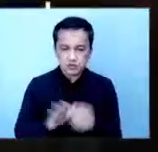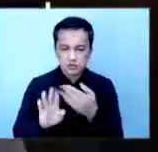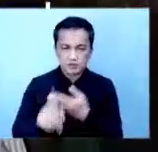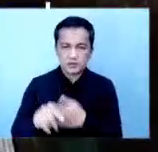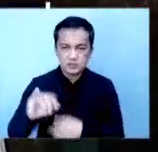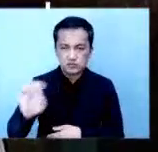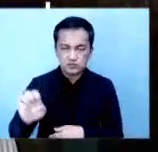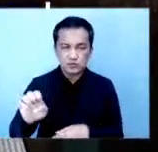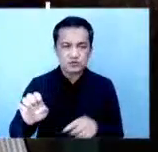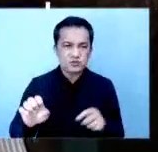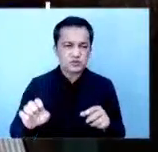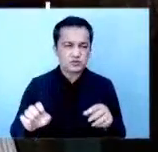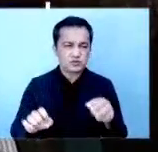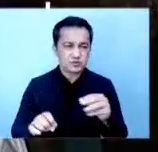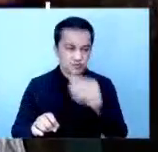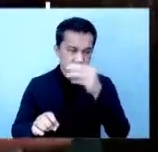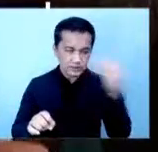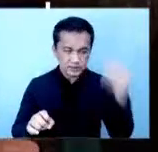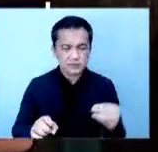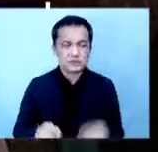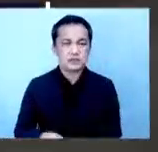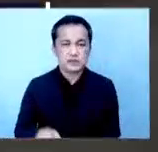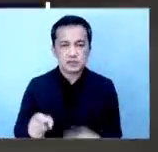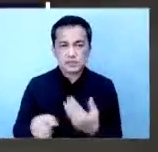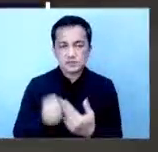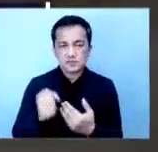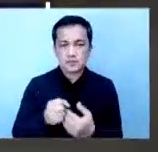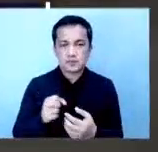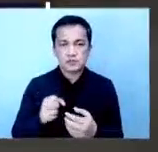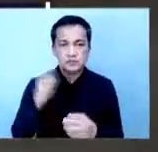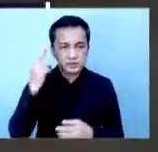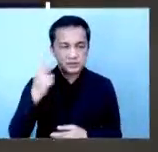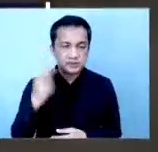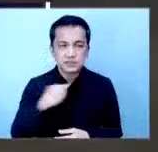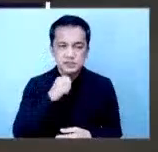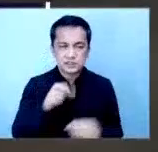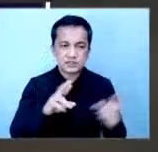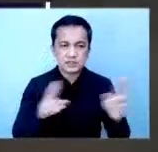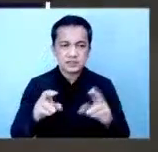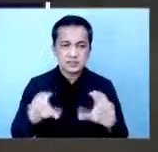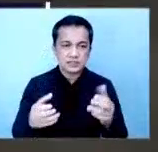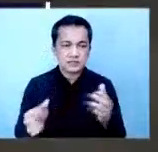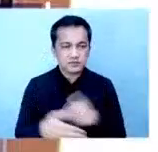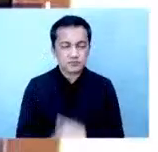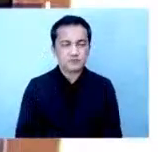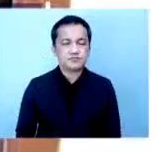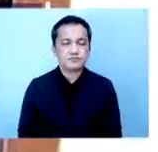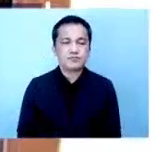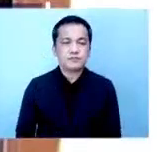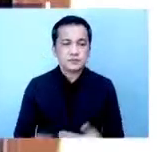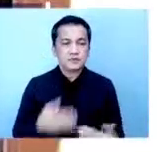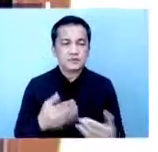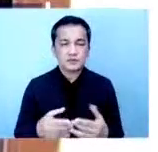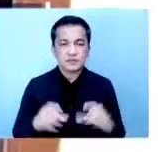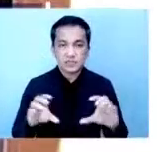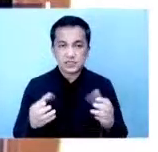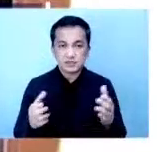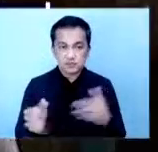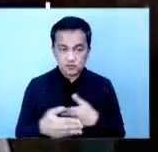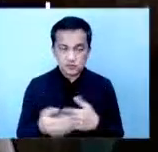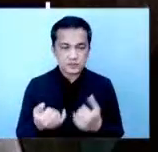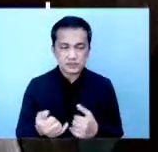Marso. For the simple reason po na because wala po, hindi po tayo, hindi handa ang classrooms natin. Even the existing classrooms po, hindi